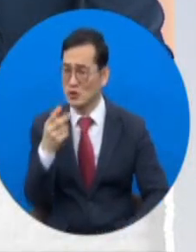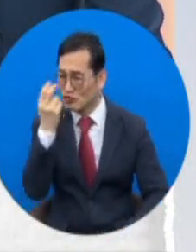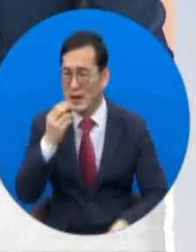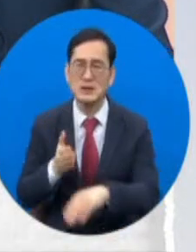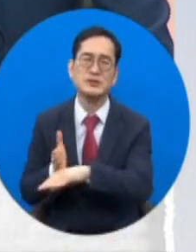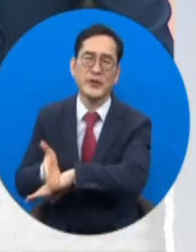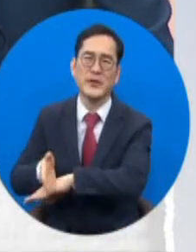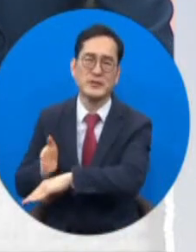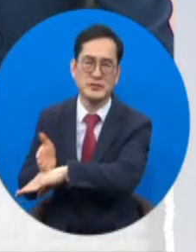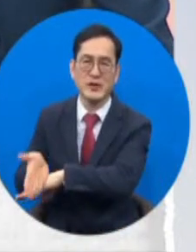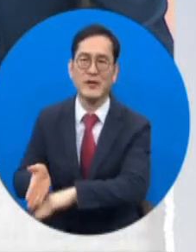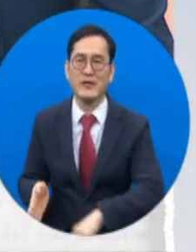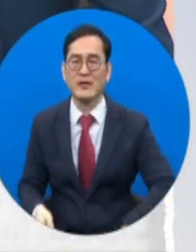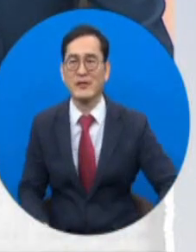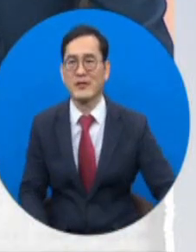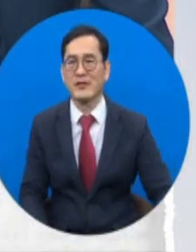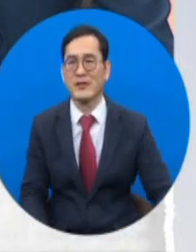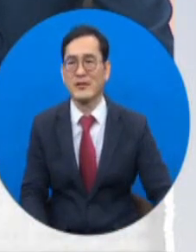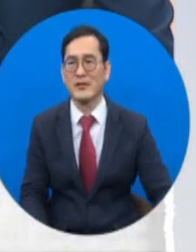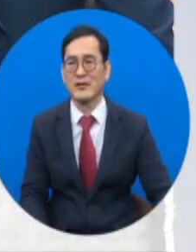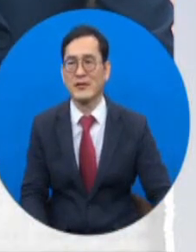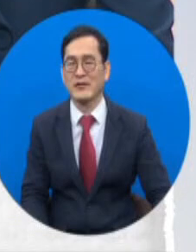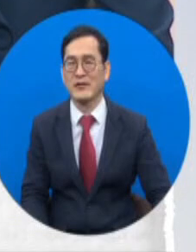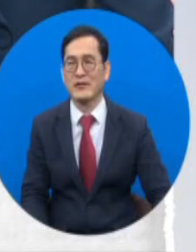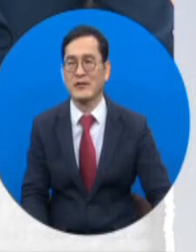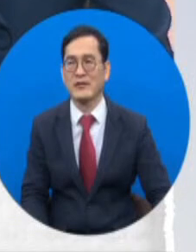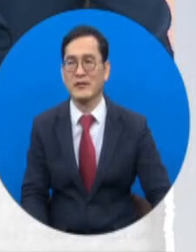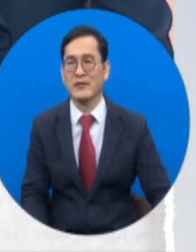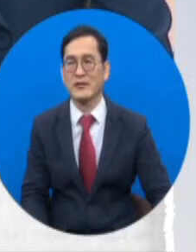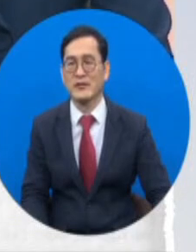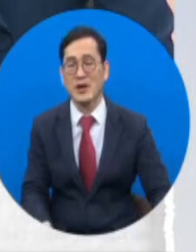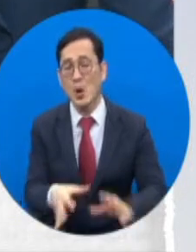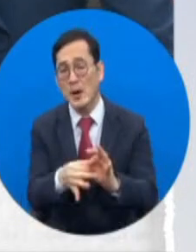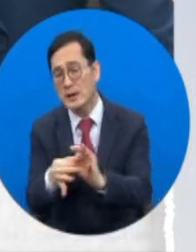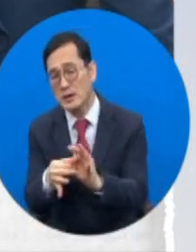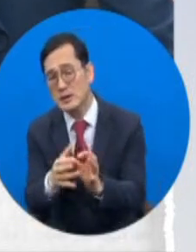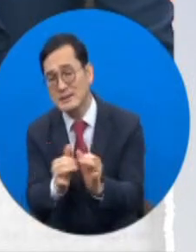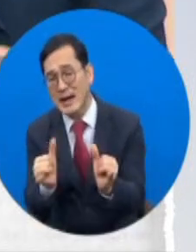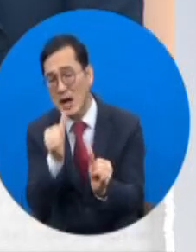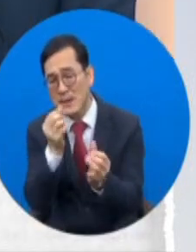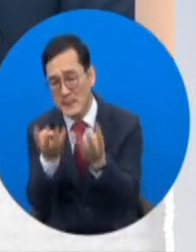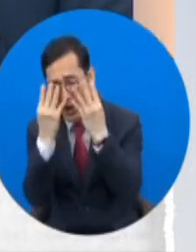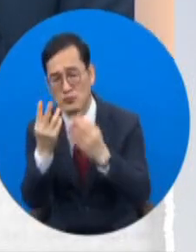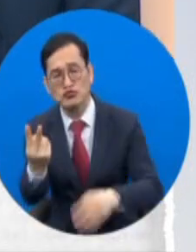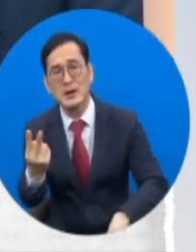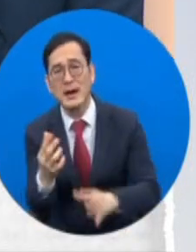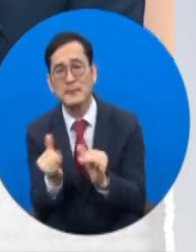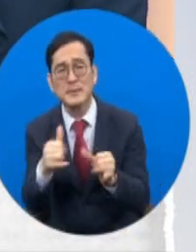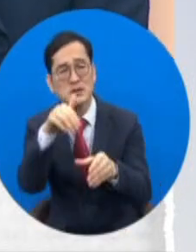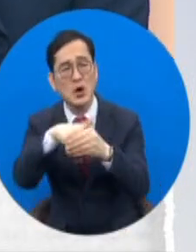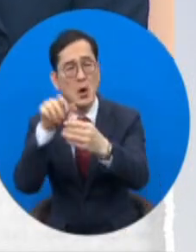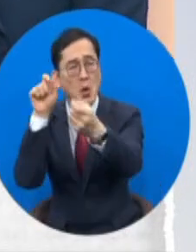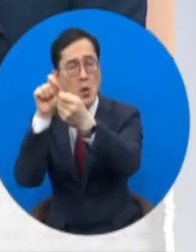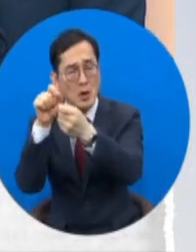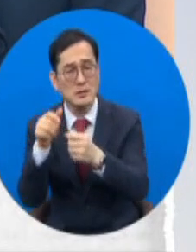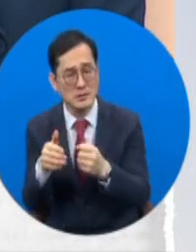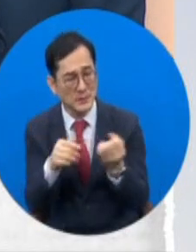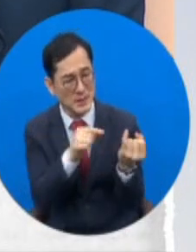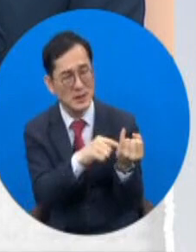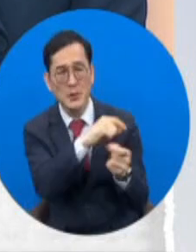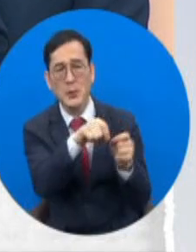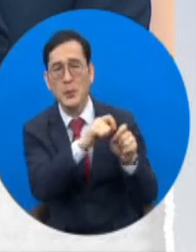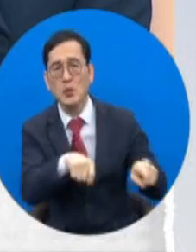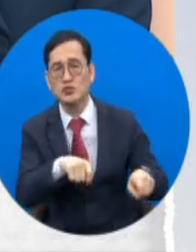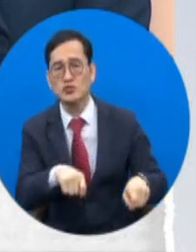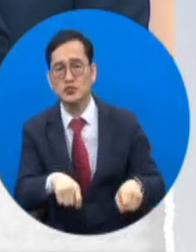관련되었을 거라는 추측을 충분히 할수 있는데 이미 관련자가 2명이나 구속 기소돼서 선고를 앞두고 있는 상황에서 이제서야